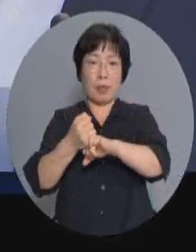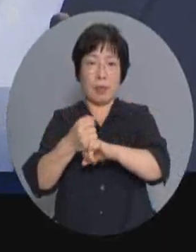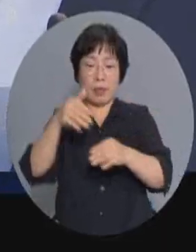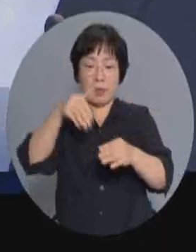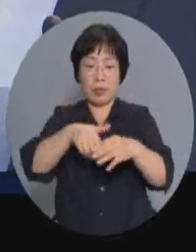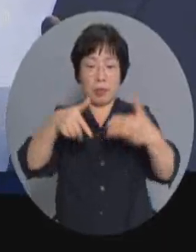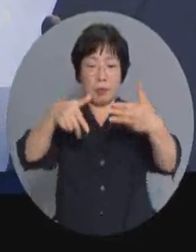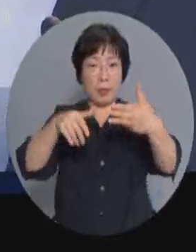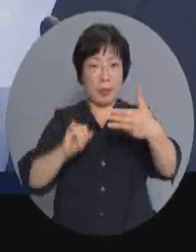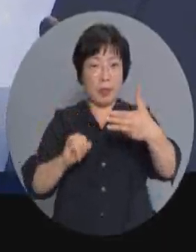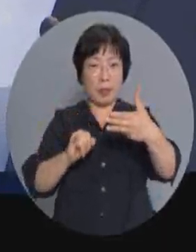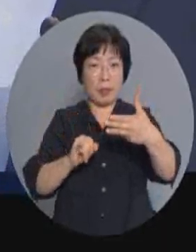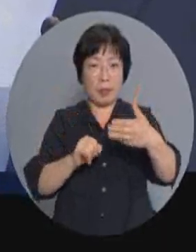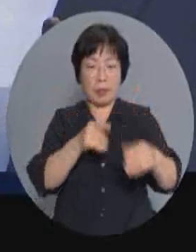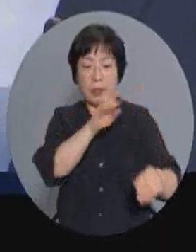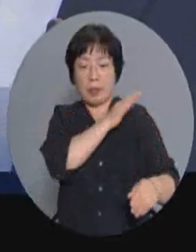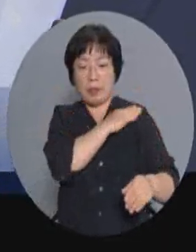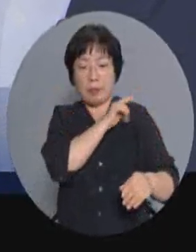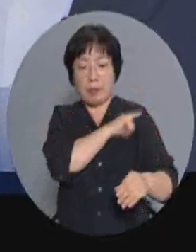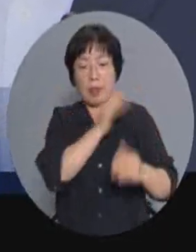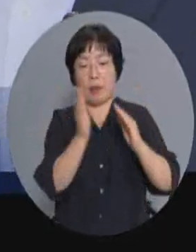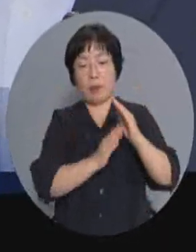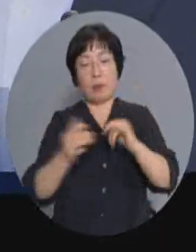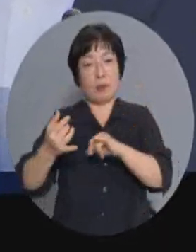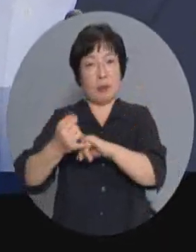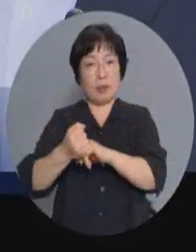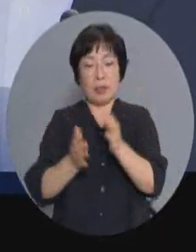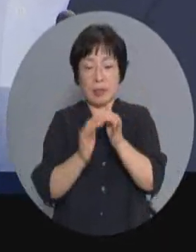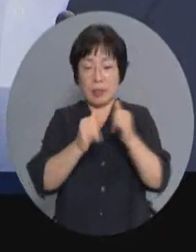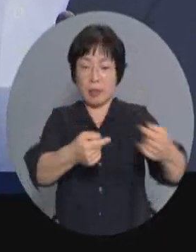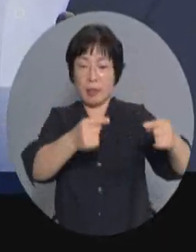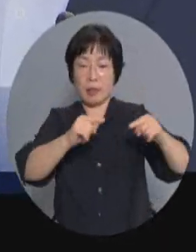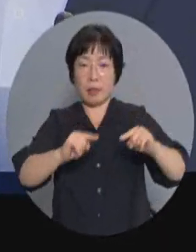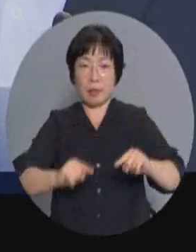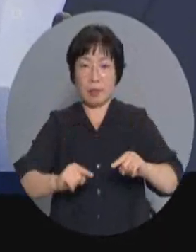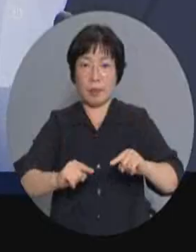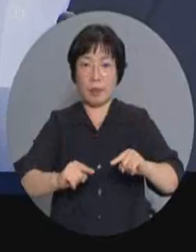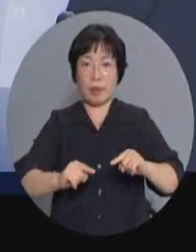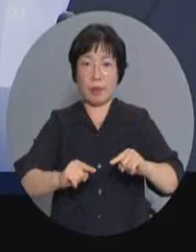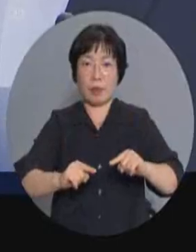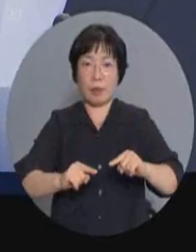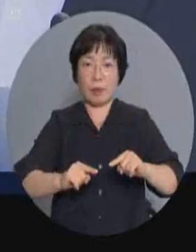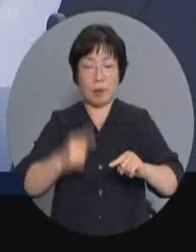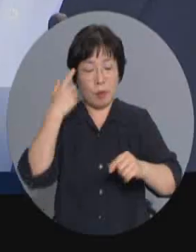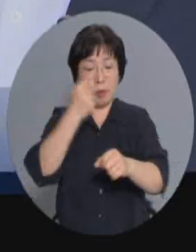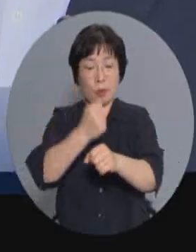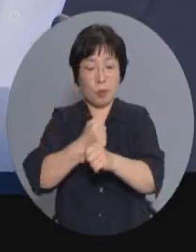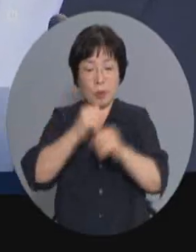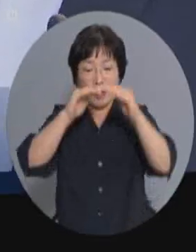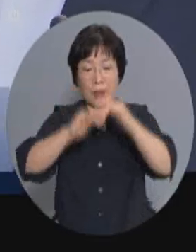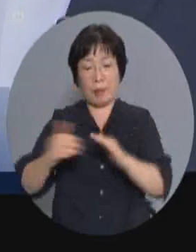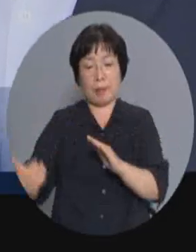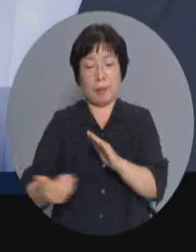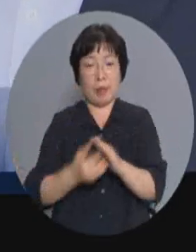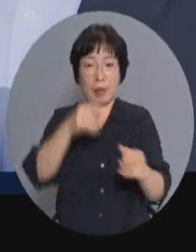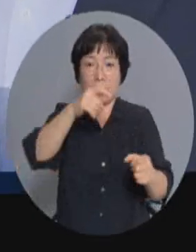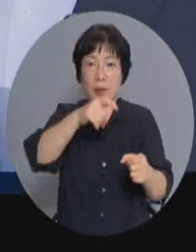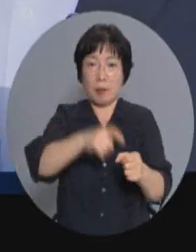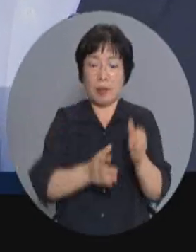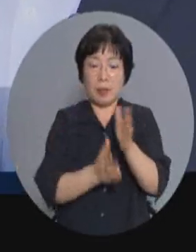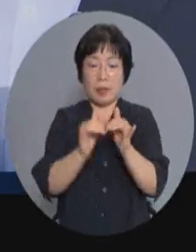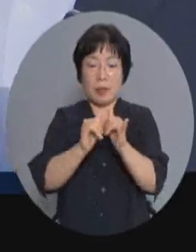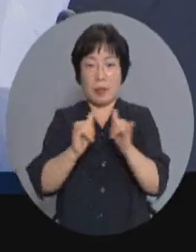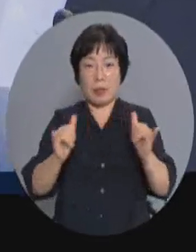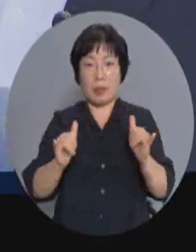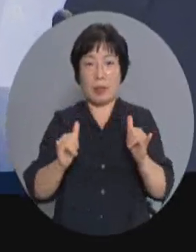민선 8기 최우선 공약입니다. 시민이 참여해서 수립한 용역을 실현하기 위해서는